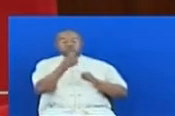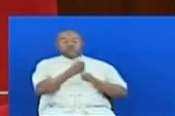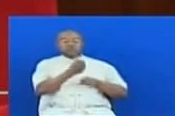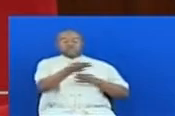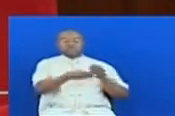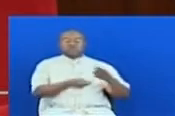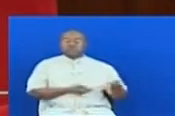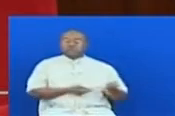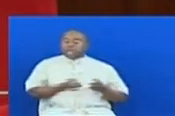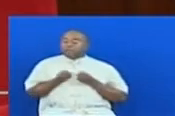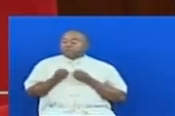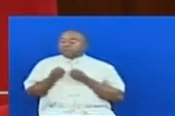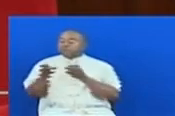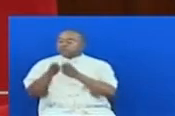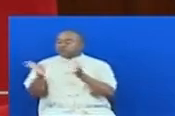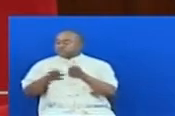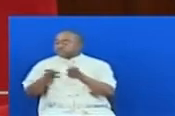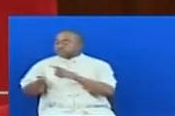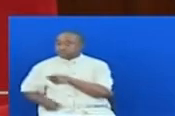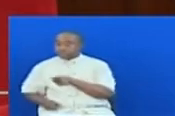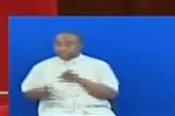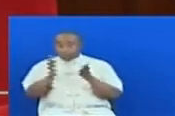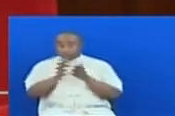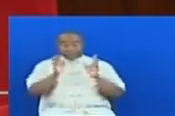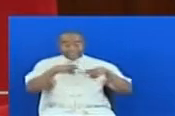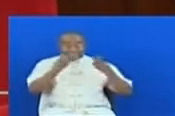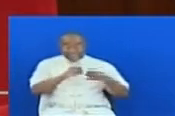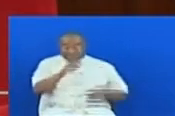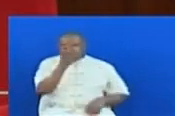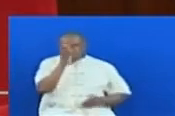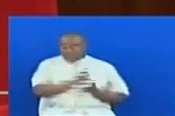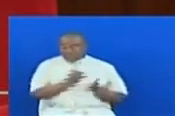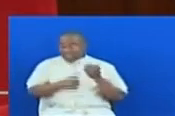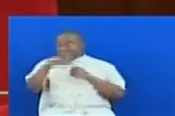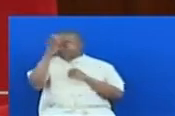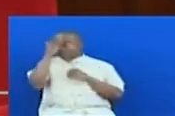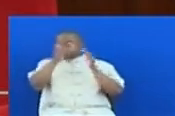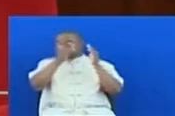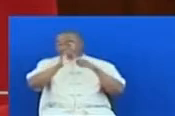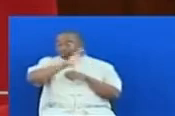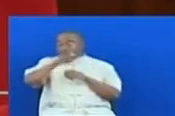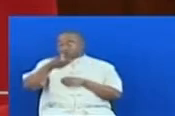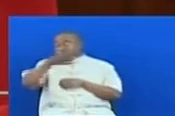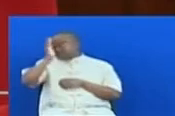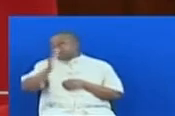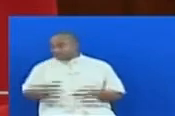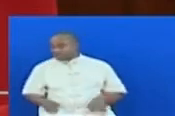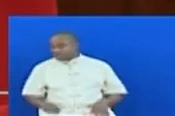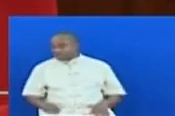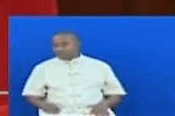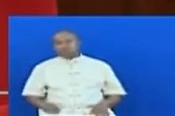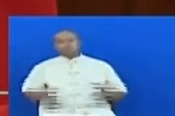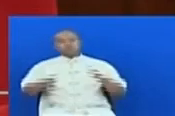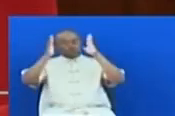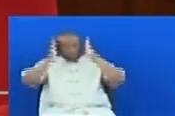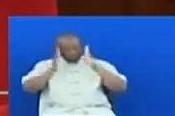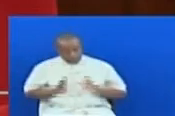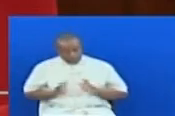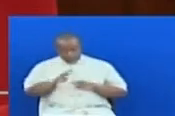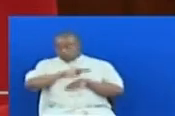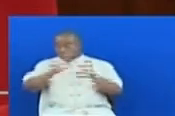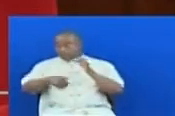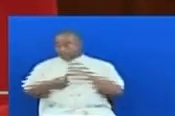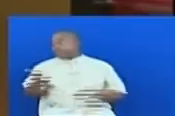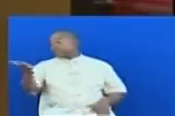amepewa ukurugenzi, hiyo semina elekezi ya siku tatu atajua mfumo mzima wa serikali unavyokwenda? Kwa hiyo mheshimiwa naibu spika,